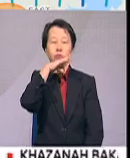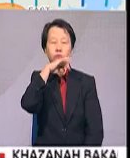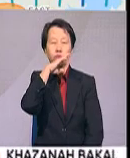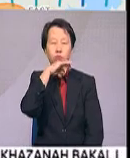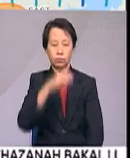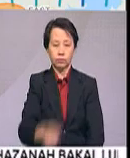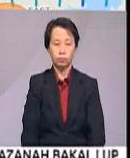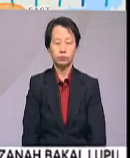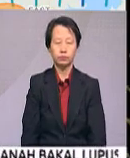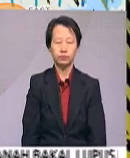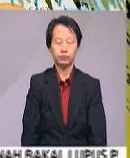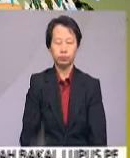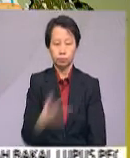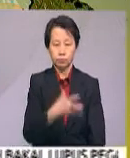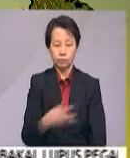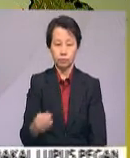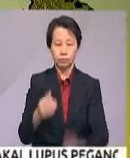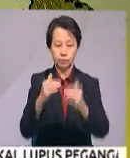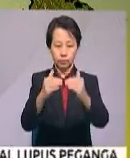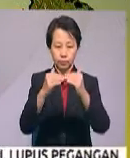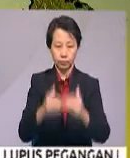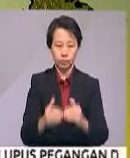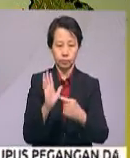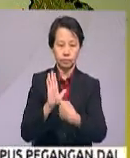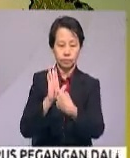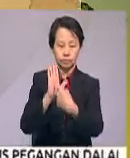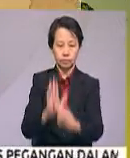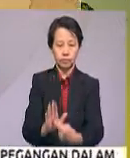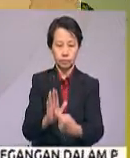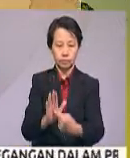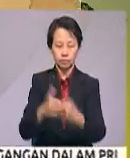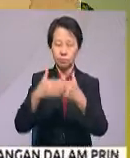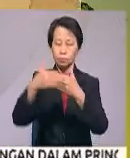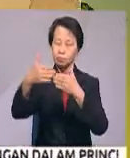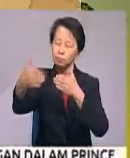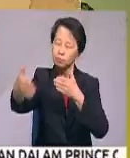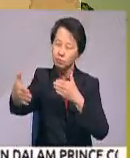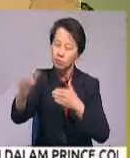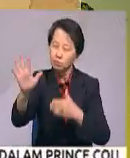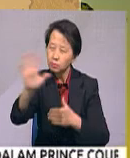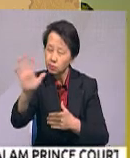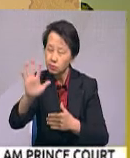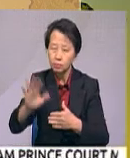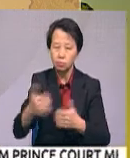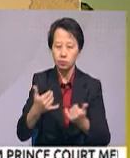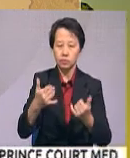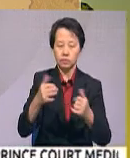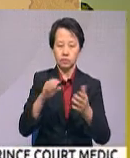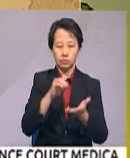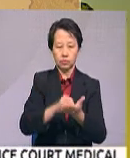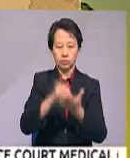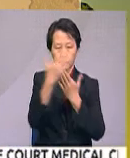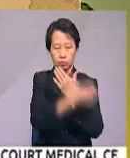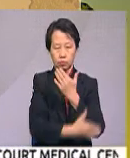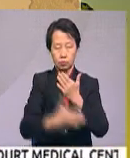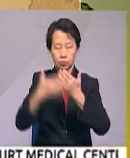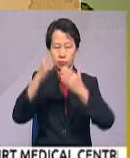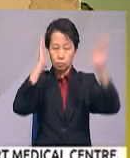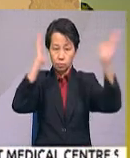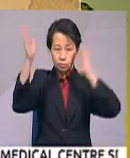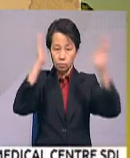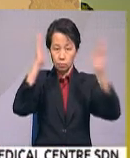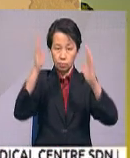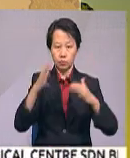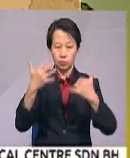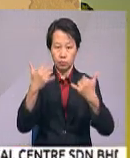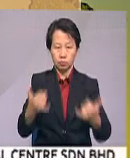negara kita. Dan seterusnya, menunjukkan cerapan jarak ketempakan stesen-stesen meteorologi di seluruh Malaysia dan pada